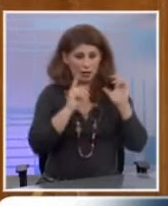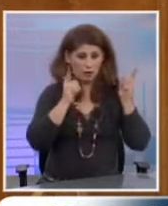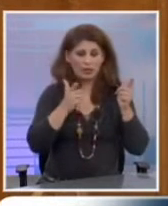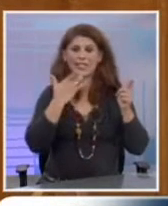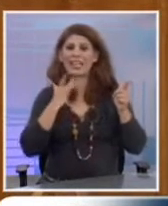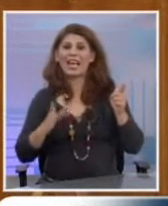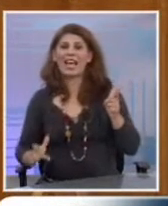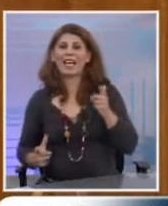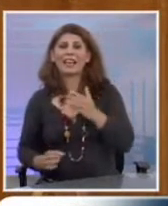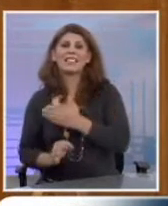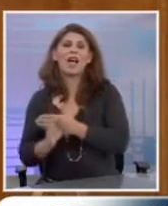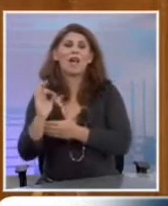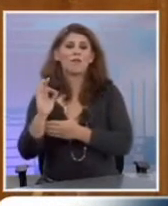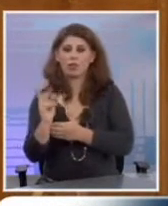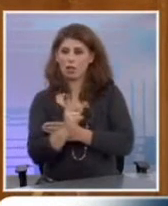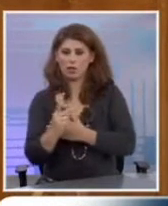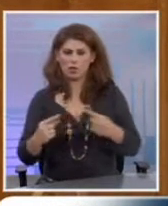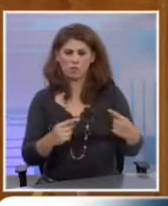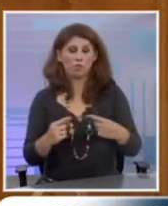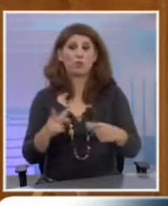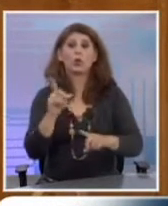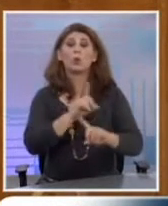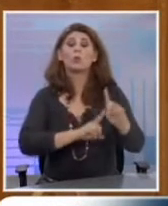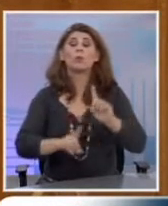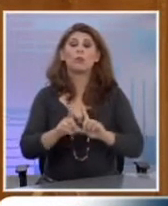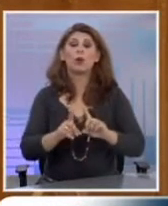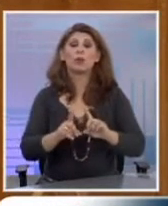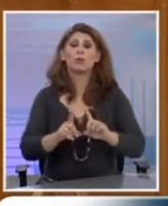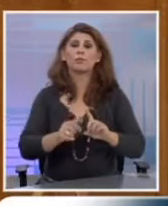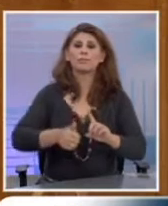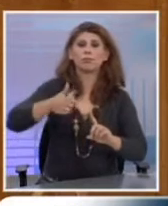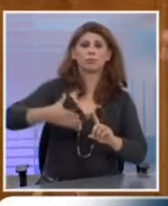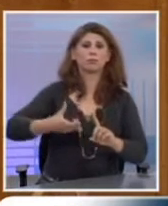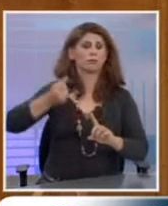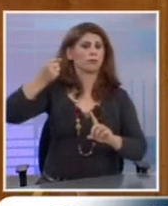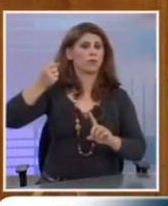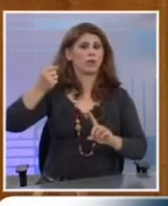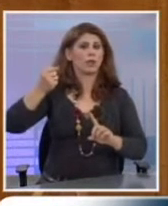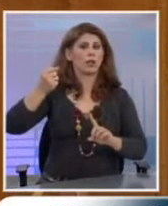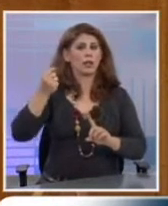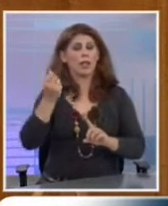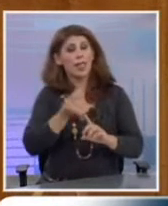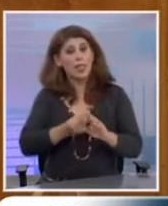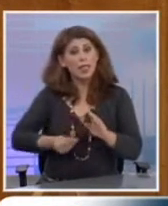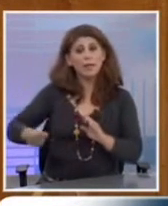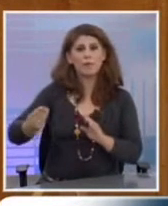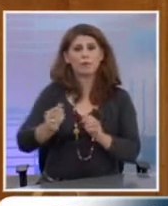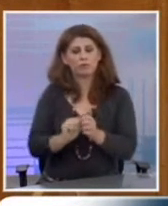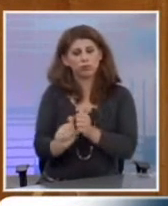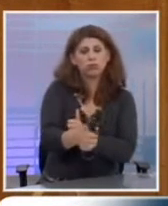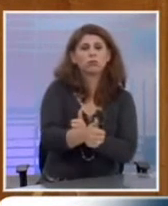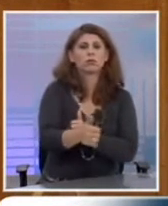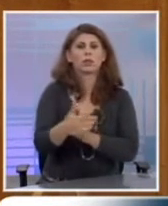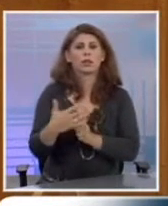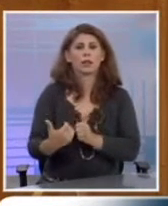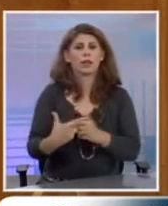Χρυσή Αυγή, για το ποιος θα πάρει τα σκύπτρα στο να υπερφαλαγγίσει και να ξεπεράσει